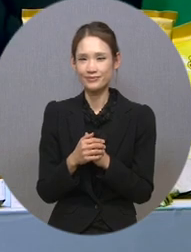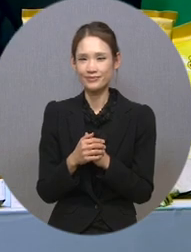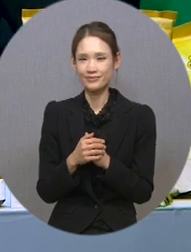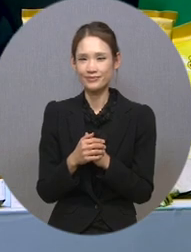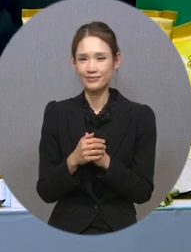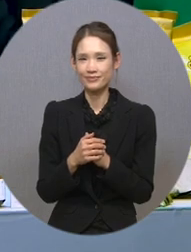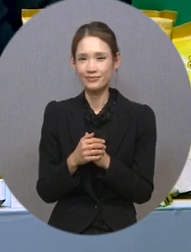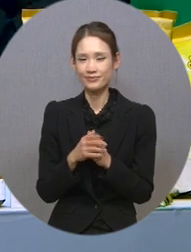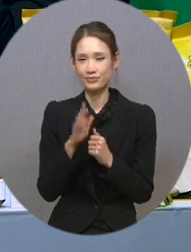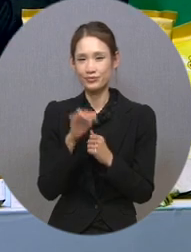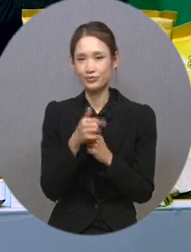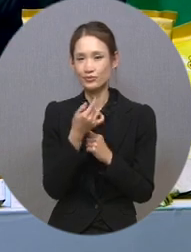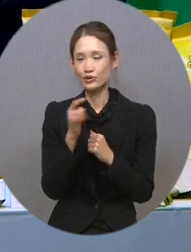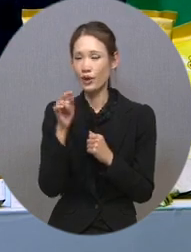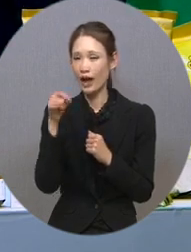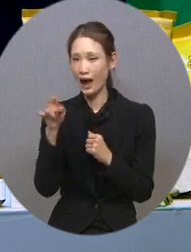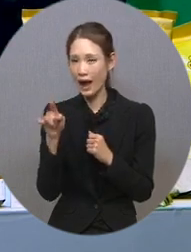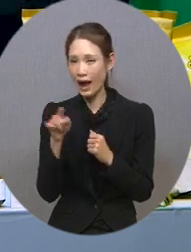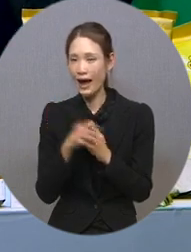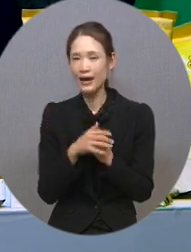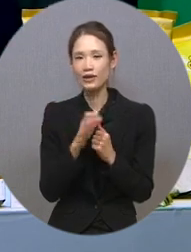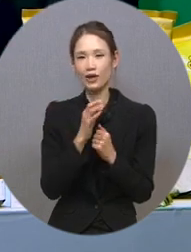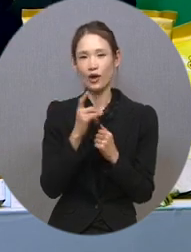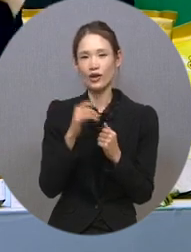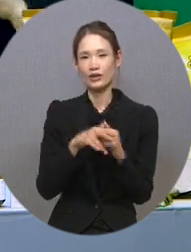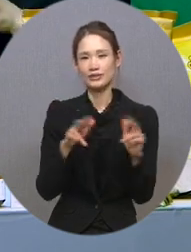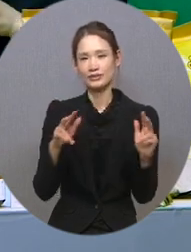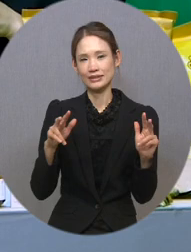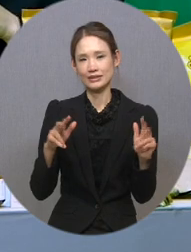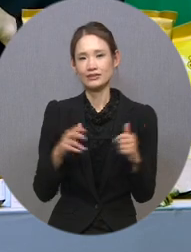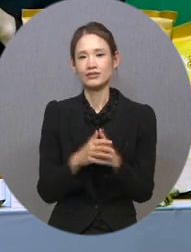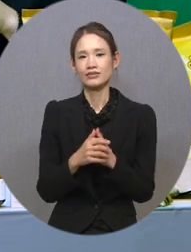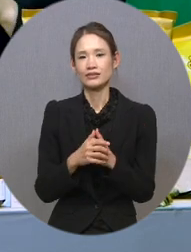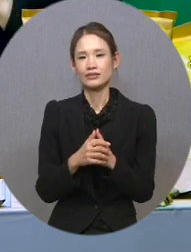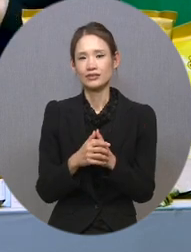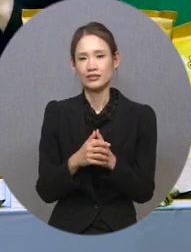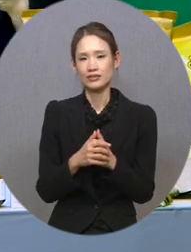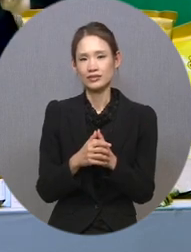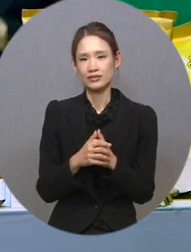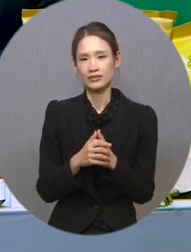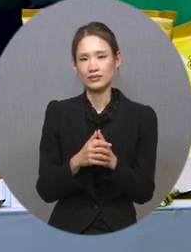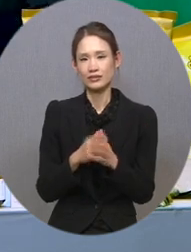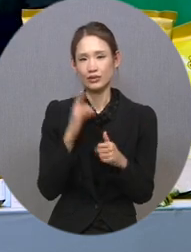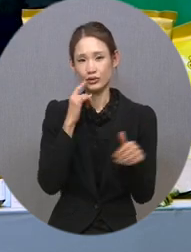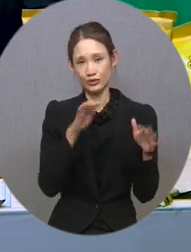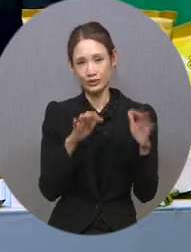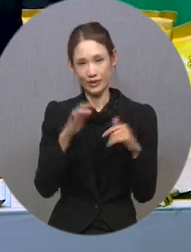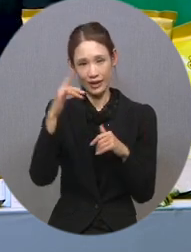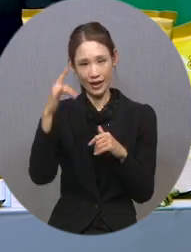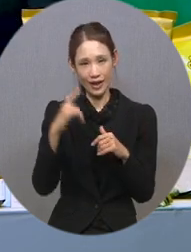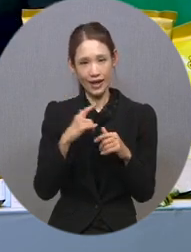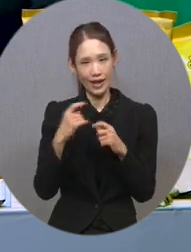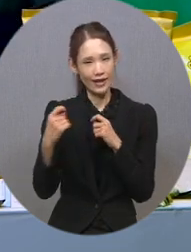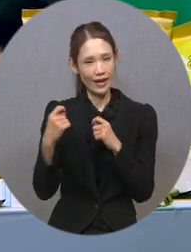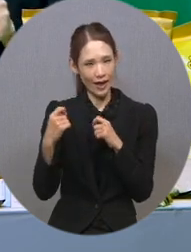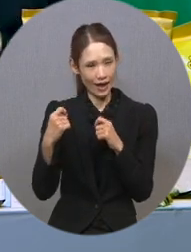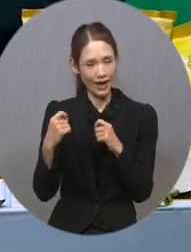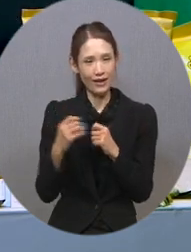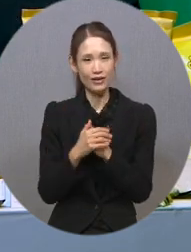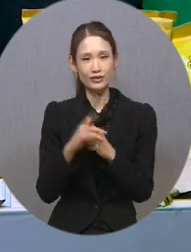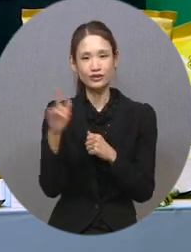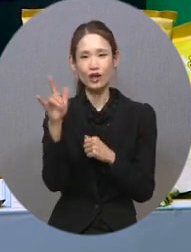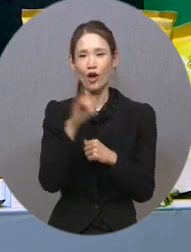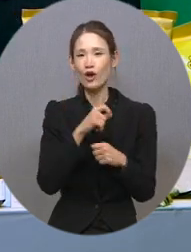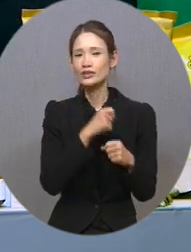참고로 이 무화과는 이게 영암이 지금 현재 지중해 해안 기후하고 가장 가까워서